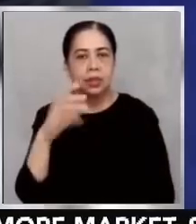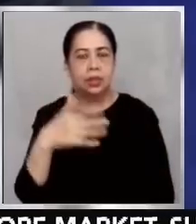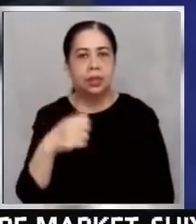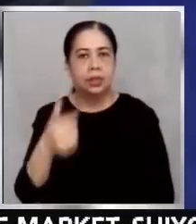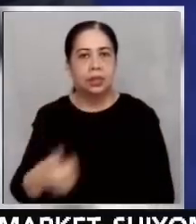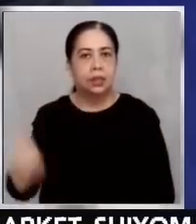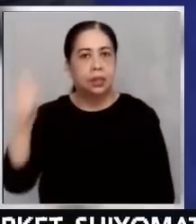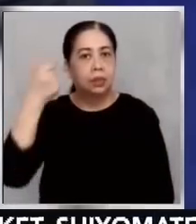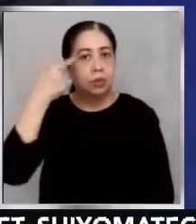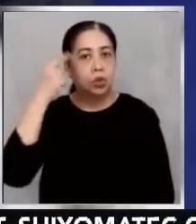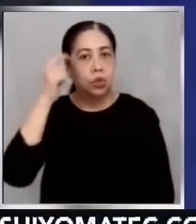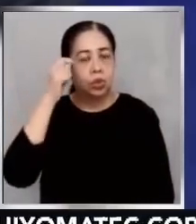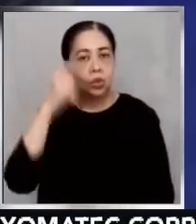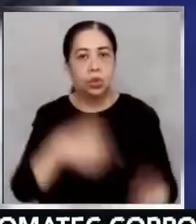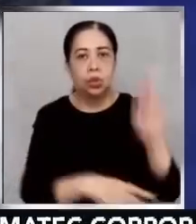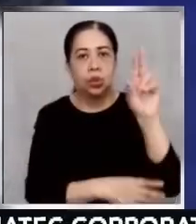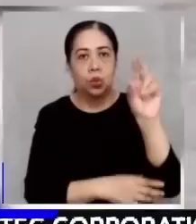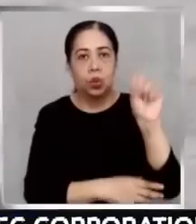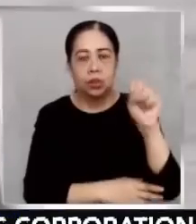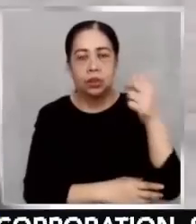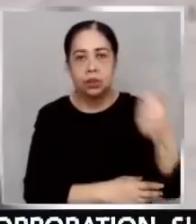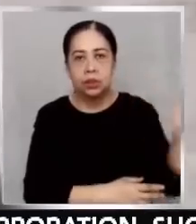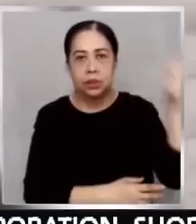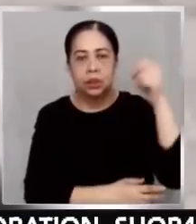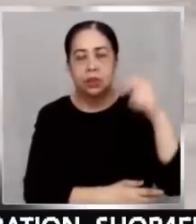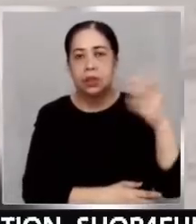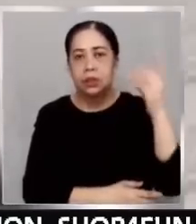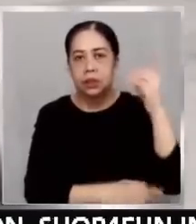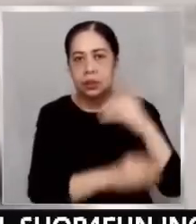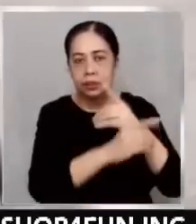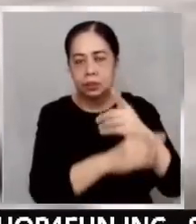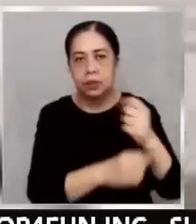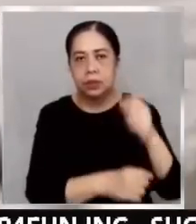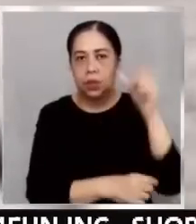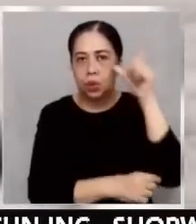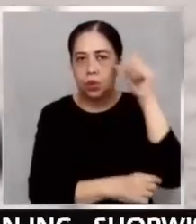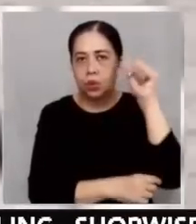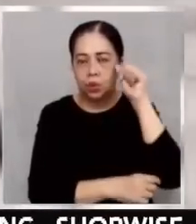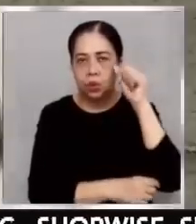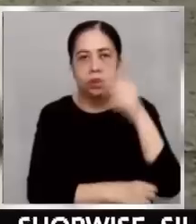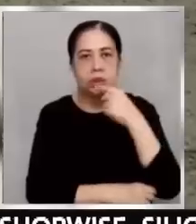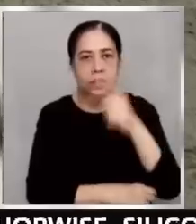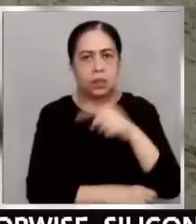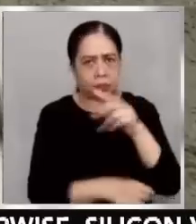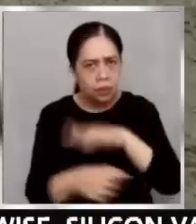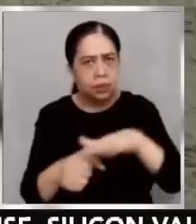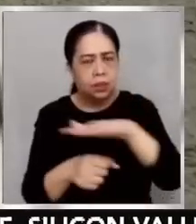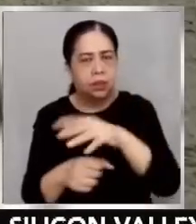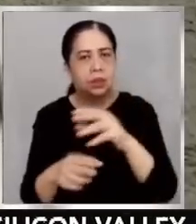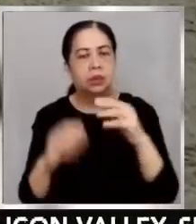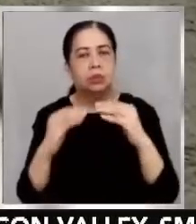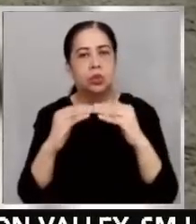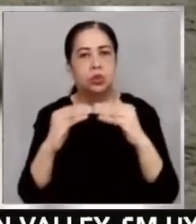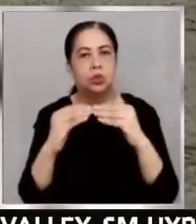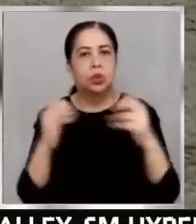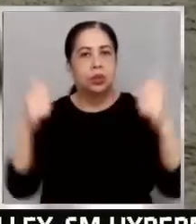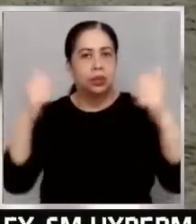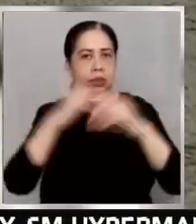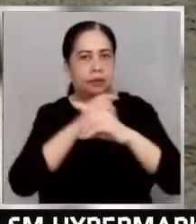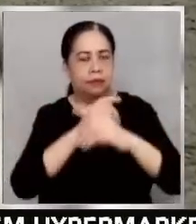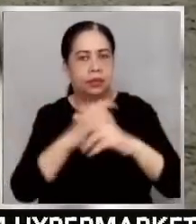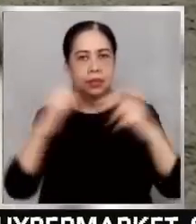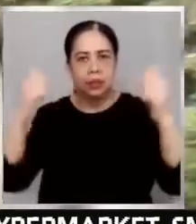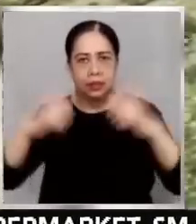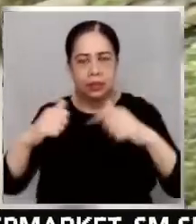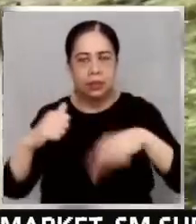at U.S. Defense Secretary Lloyd Austin. Doon muling idiniin ni Austin na sakop ng Mutual Defense Treaty ng dalawang bansa ang mga barko ng